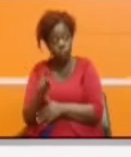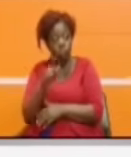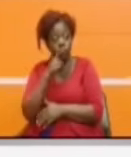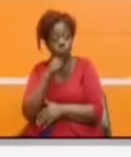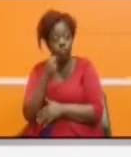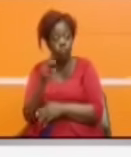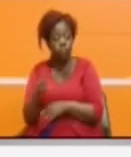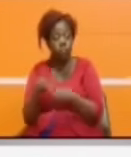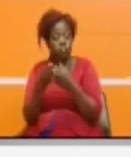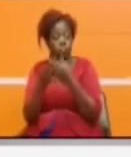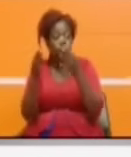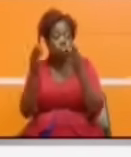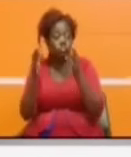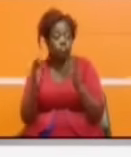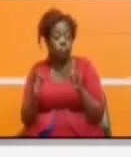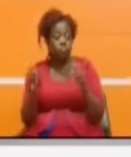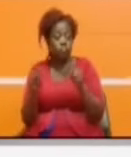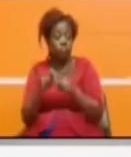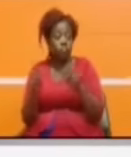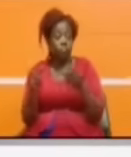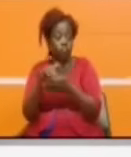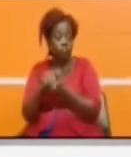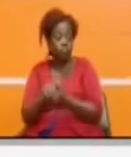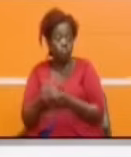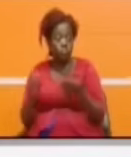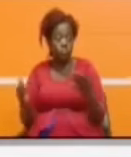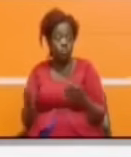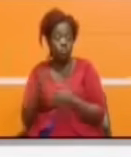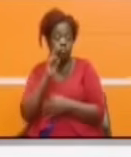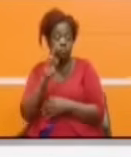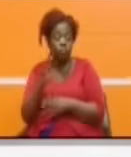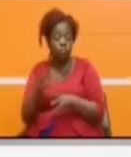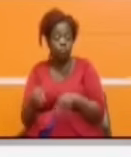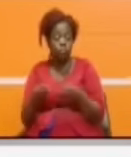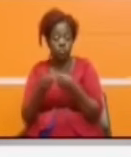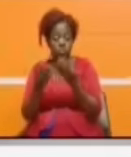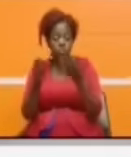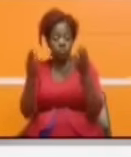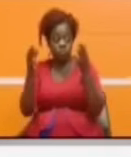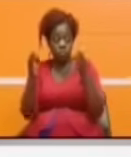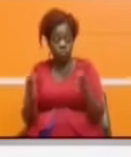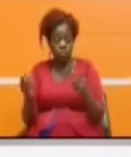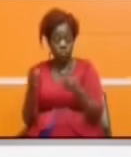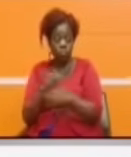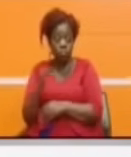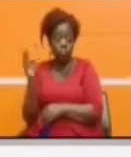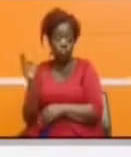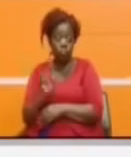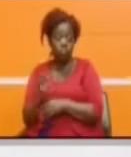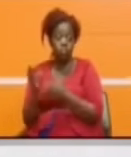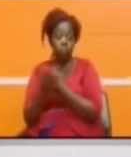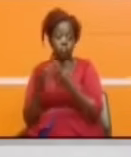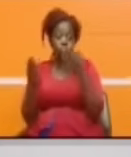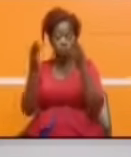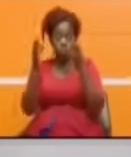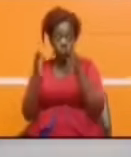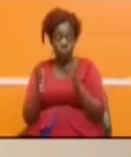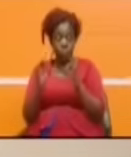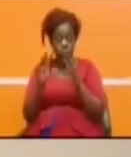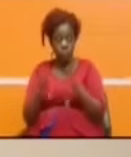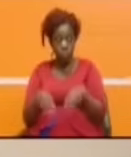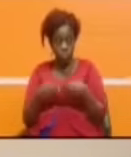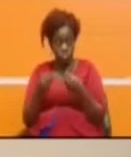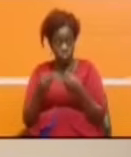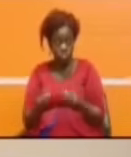omusajja akuleetera buli kimu nga okyali mufumbo gyali ng'akuleetera buli kimu kuva ku sukaali everything